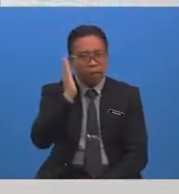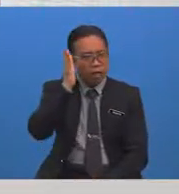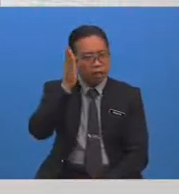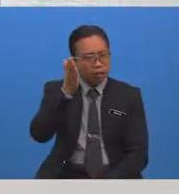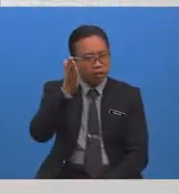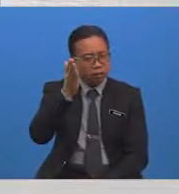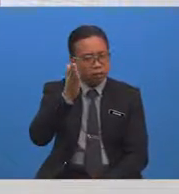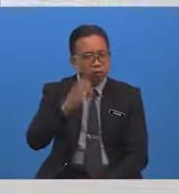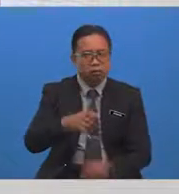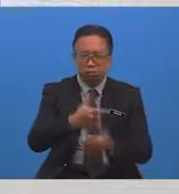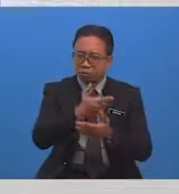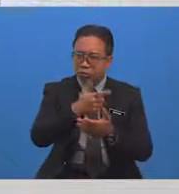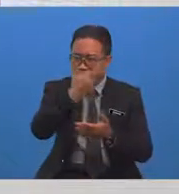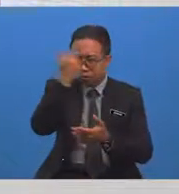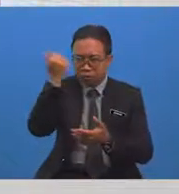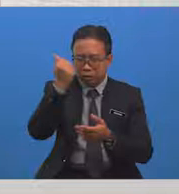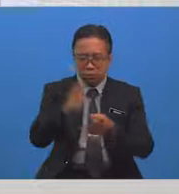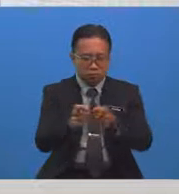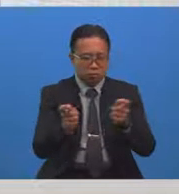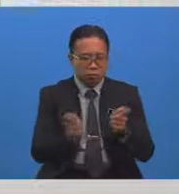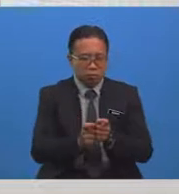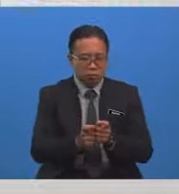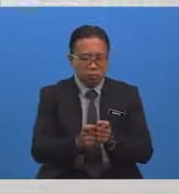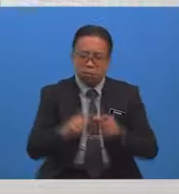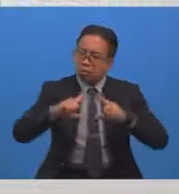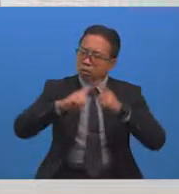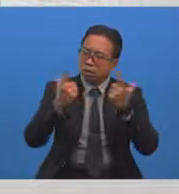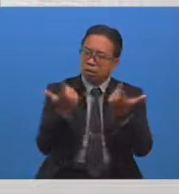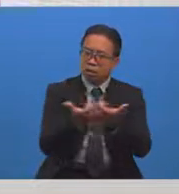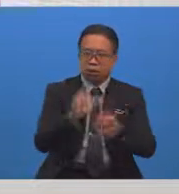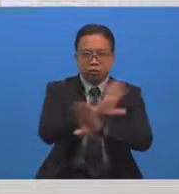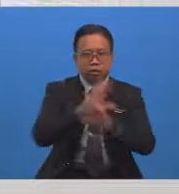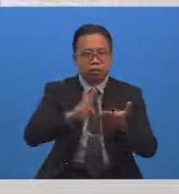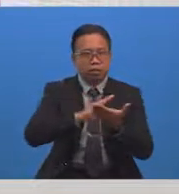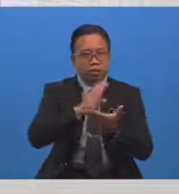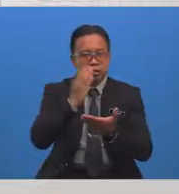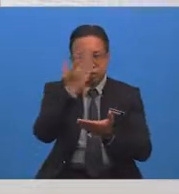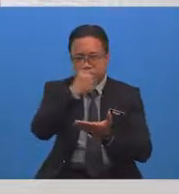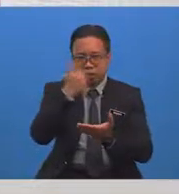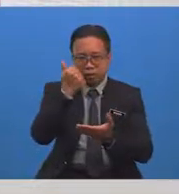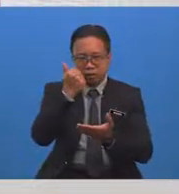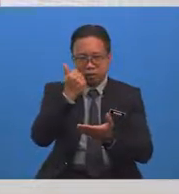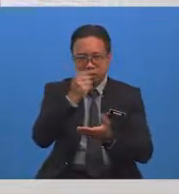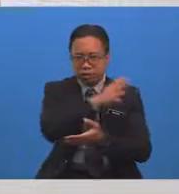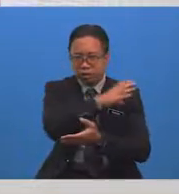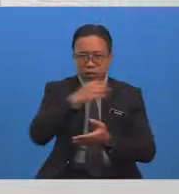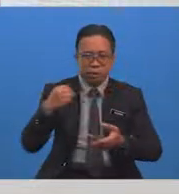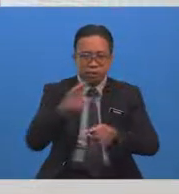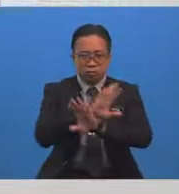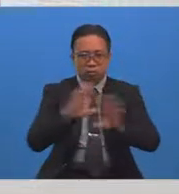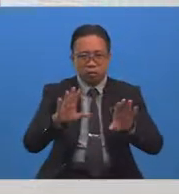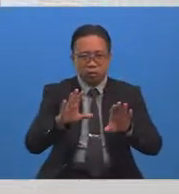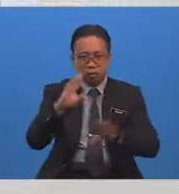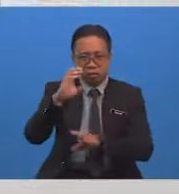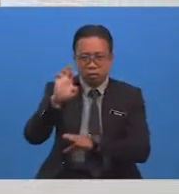menyebabkan kawasan halaman sekolah Beyblade aja tidak bersih dan tidak cerion warga sekolah berasa